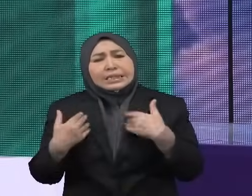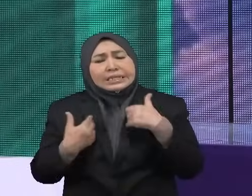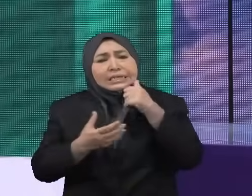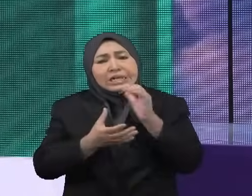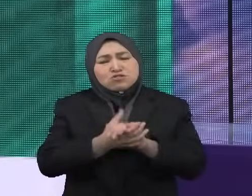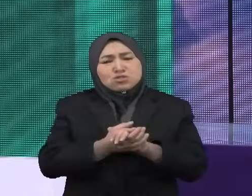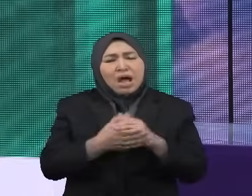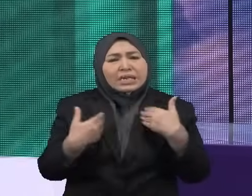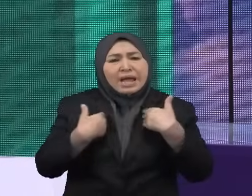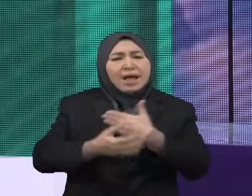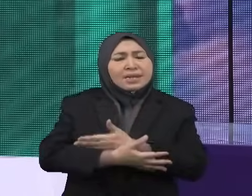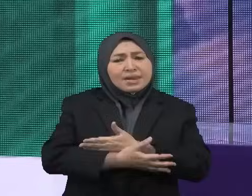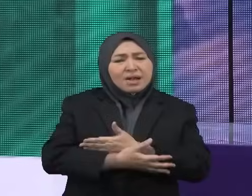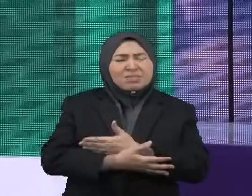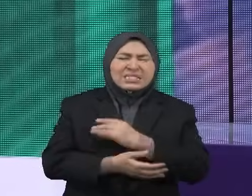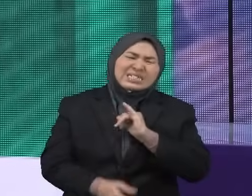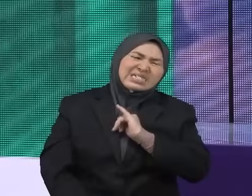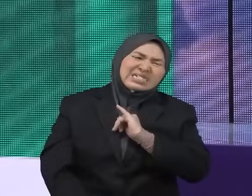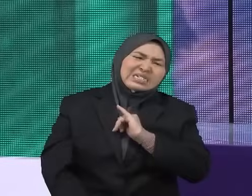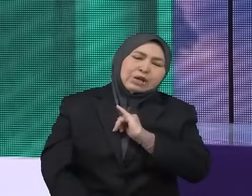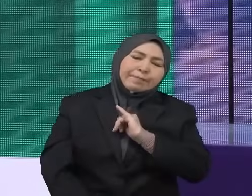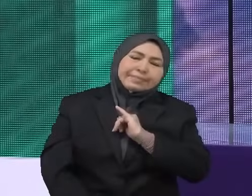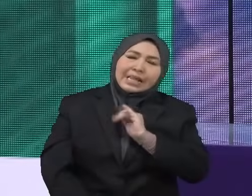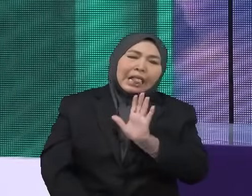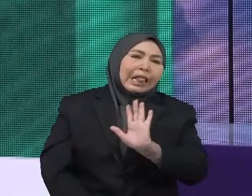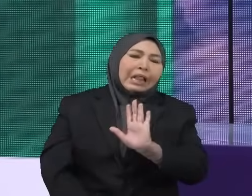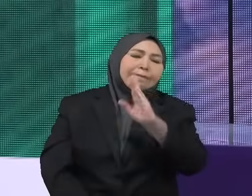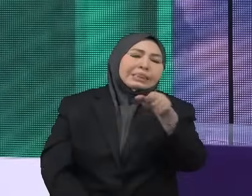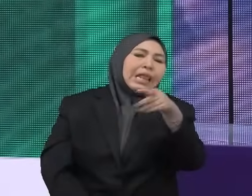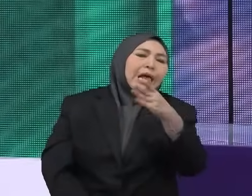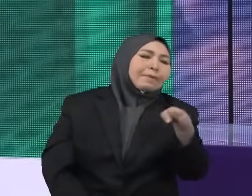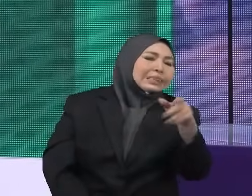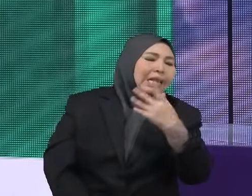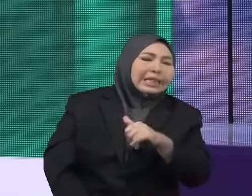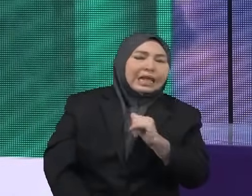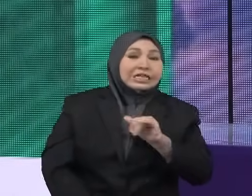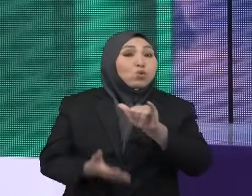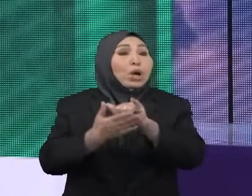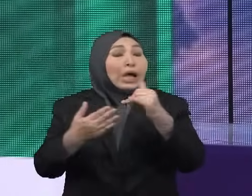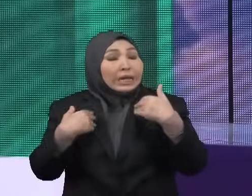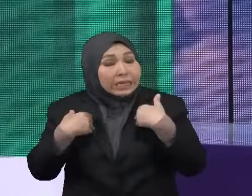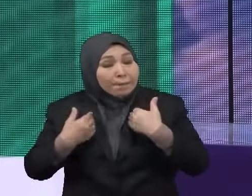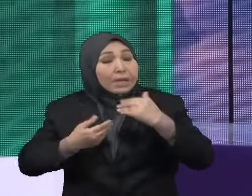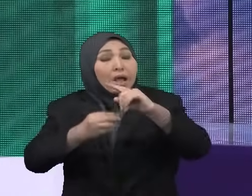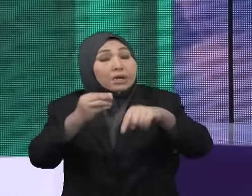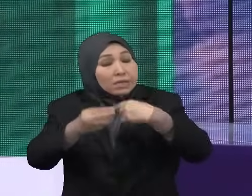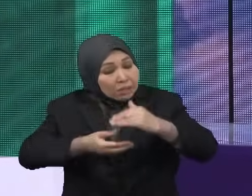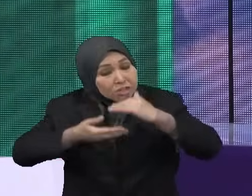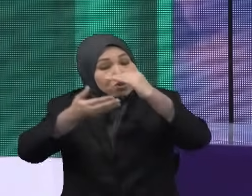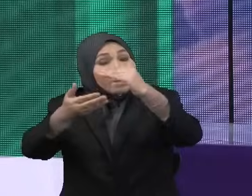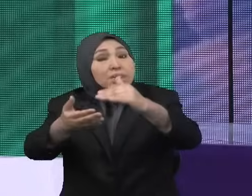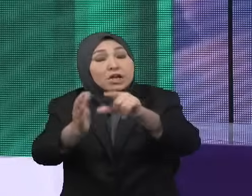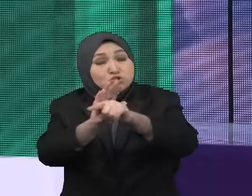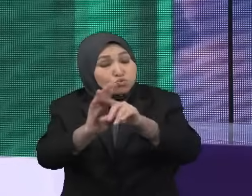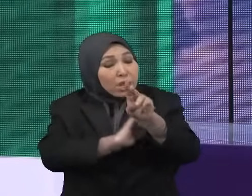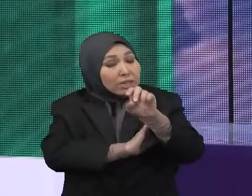isteri, ada anak, saya pun patah balik lah. Dan itu adalah perkara yang disampaikan dalam surah An-Nisa, dan nanti kita